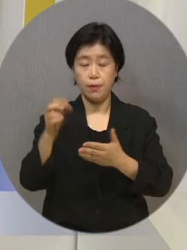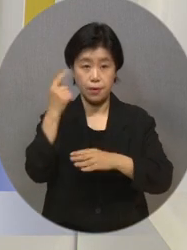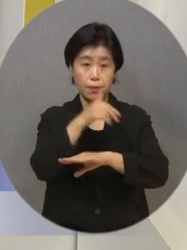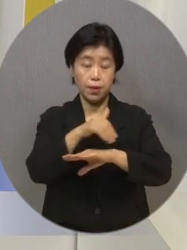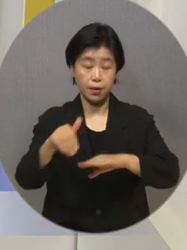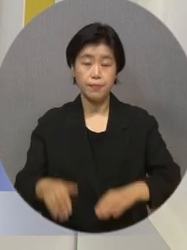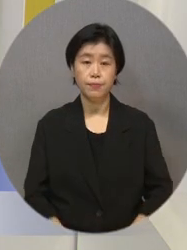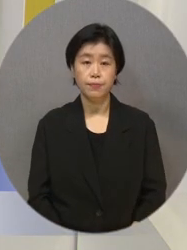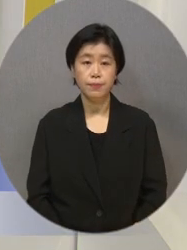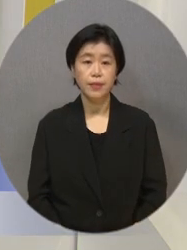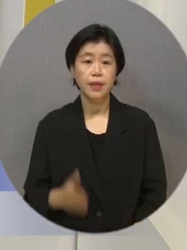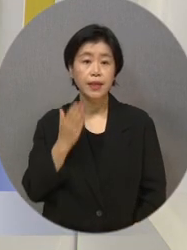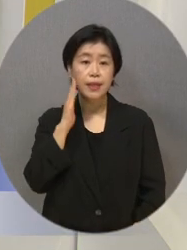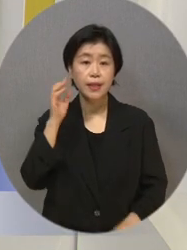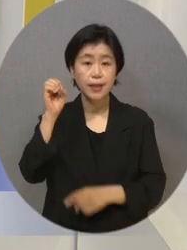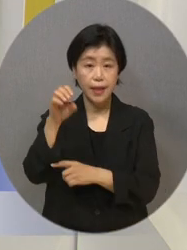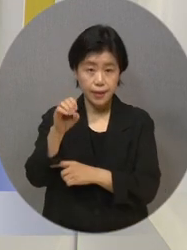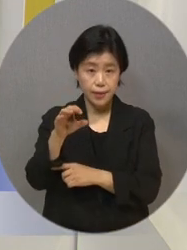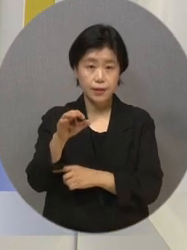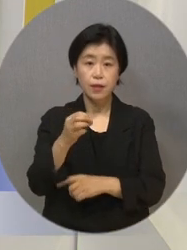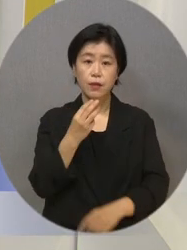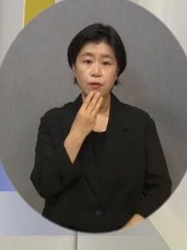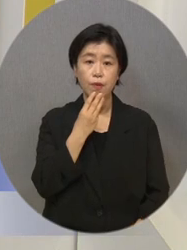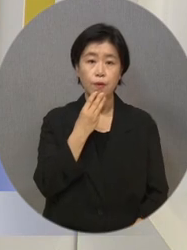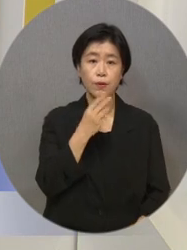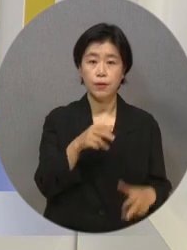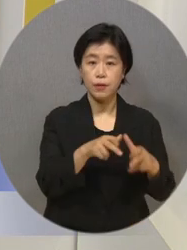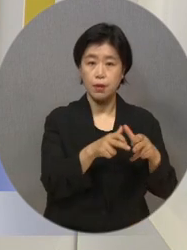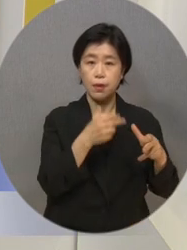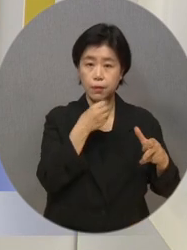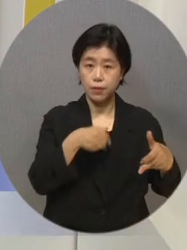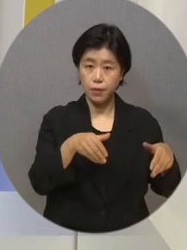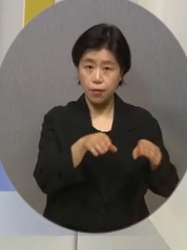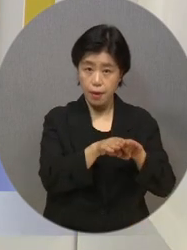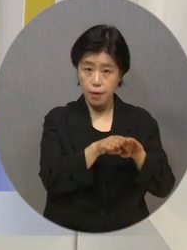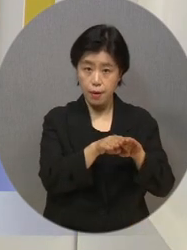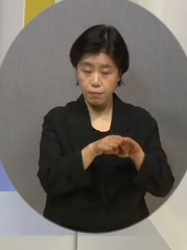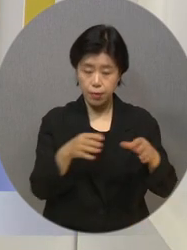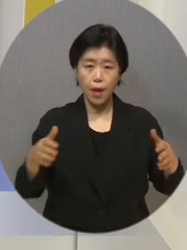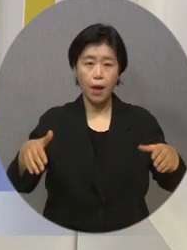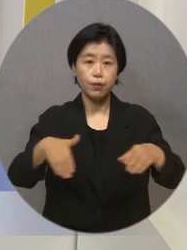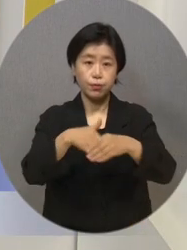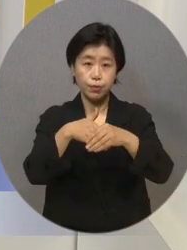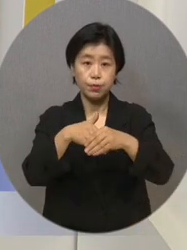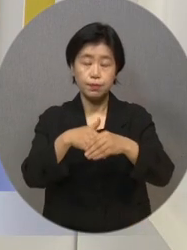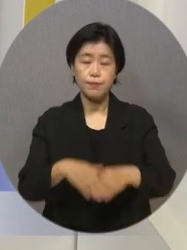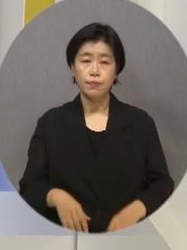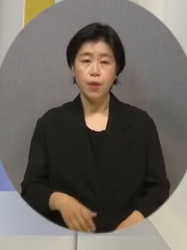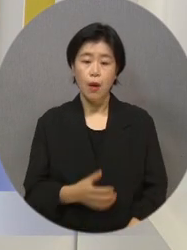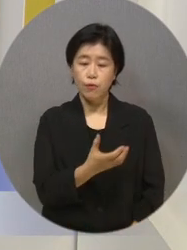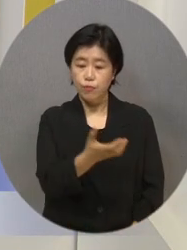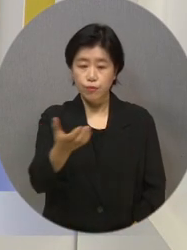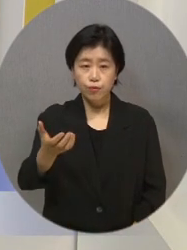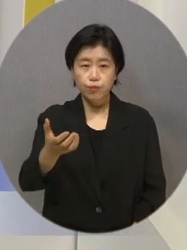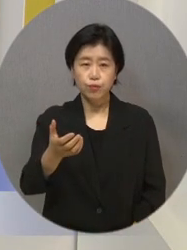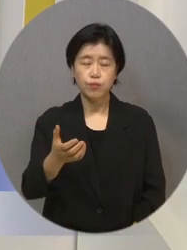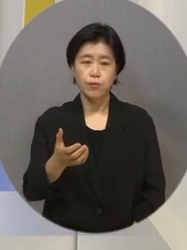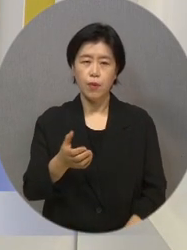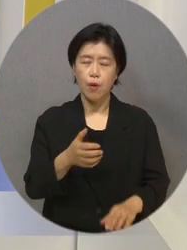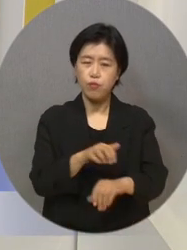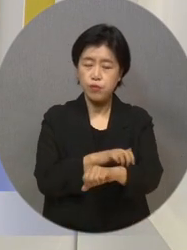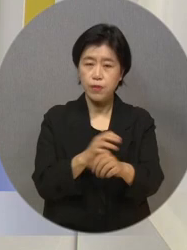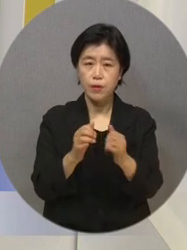그림 라이트가 서울시 장애인복지관 협회와 함께 지역사회 교통약자 고객을 환영하는 문화를